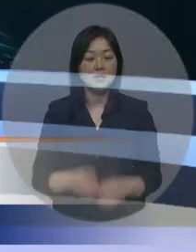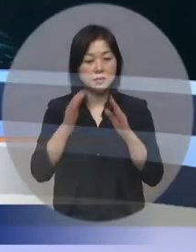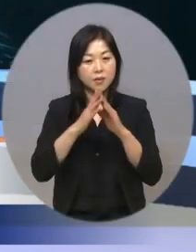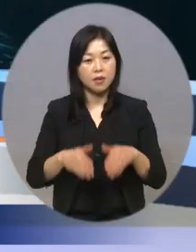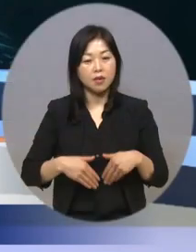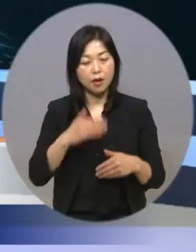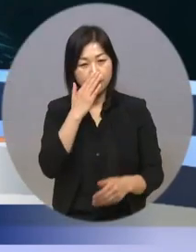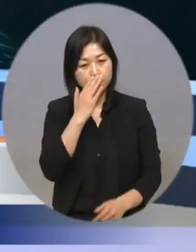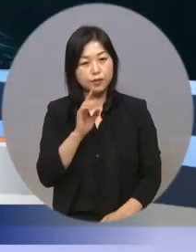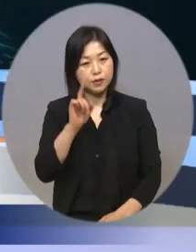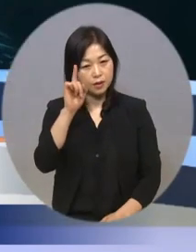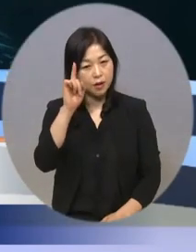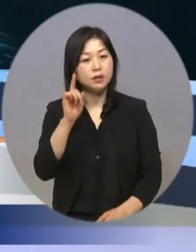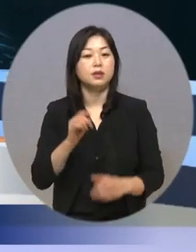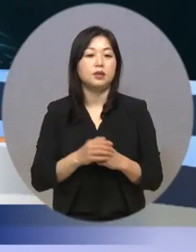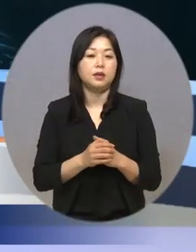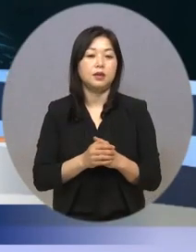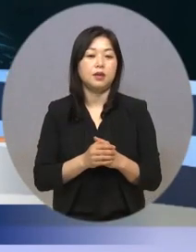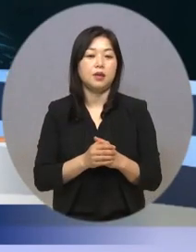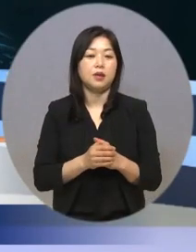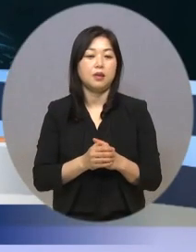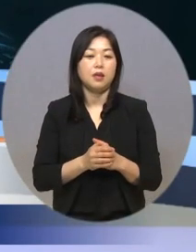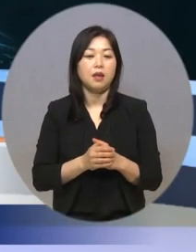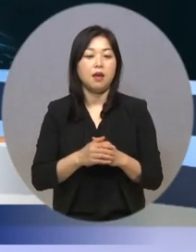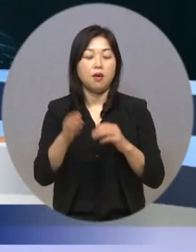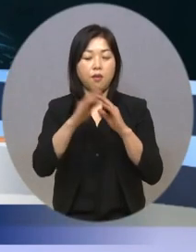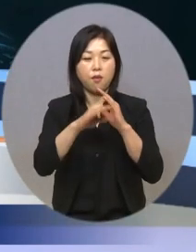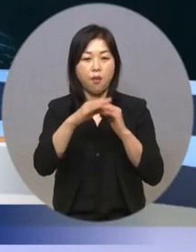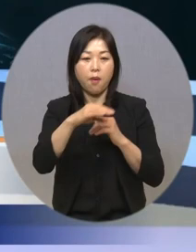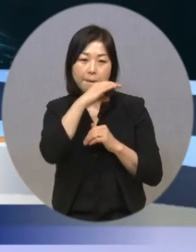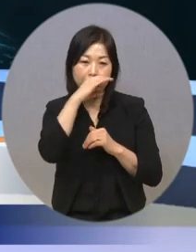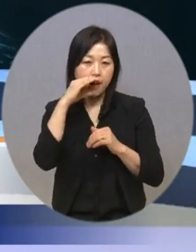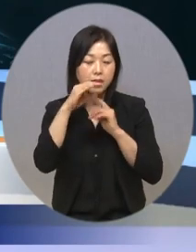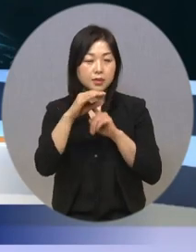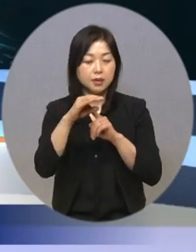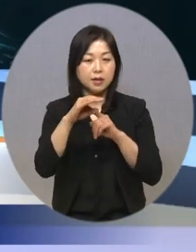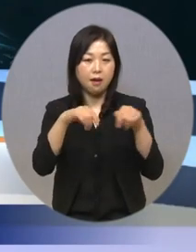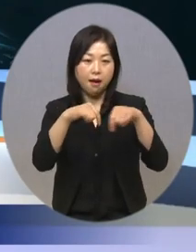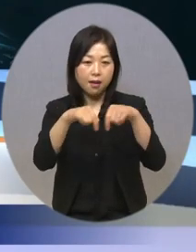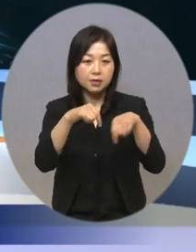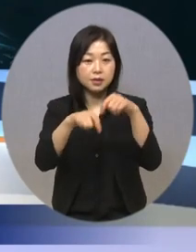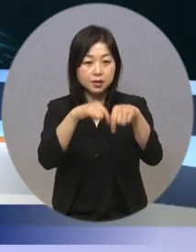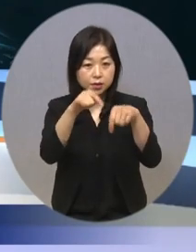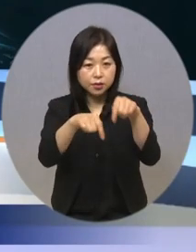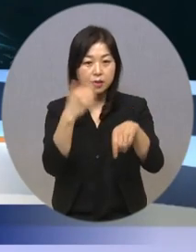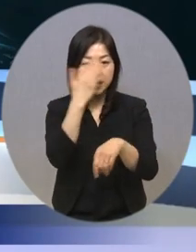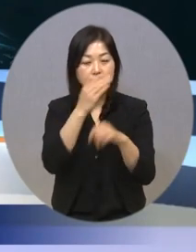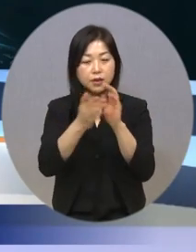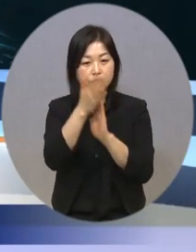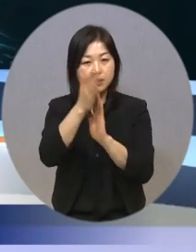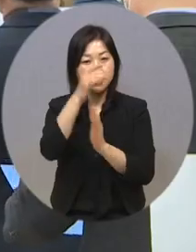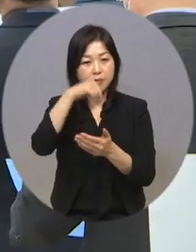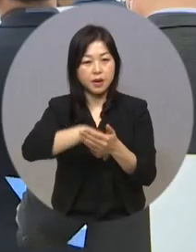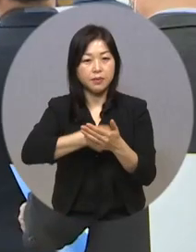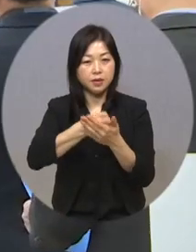전남 순천시가 공정한 행정 실천으로 청렴도시의 각오를 다지는 시간을 가졌습니다.